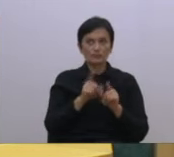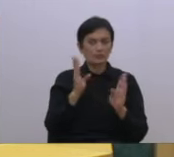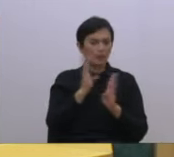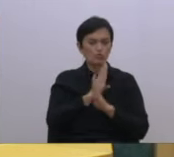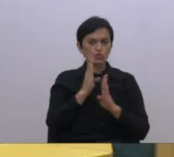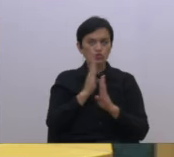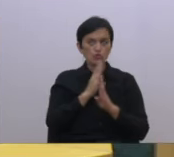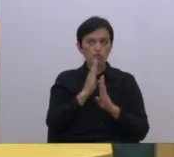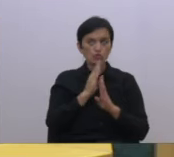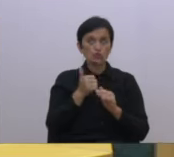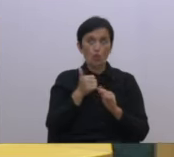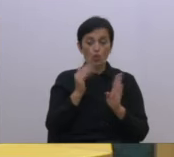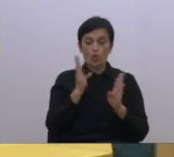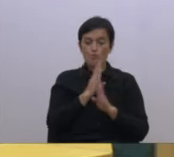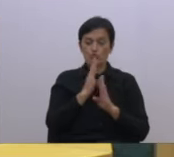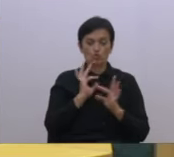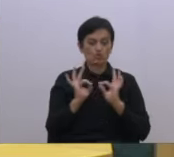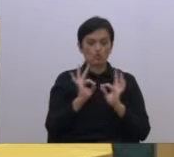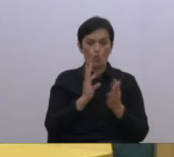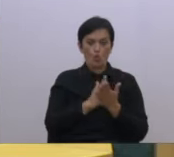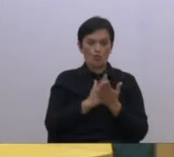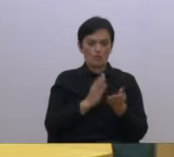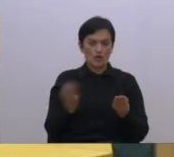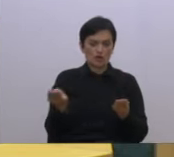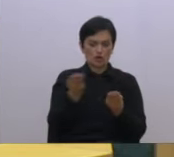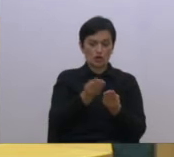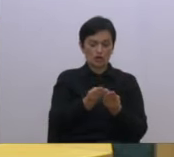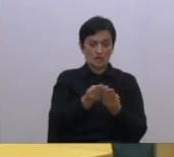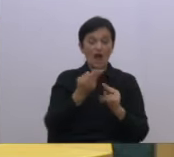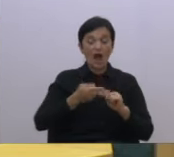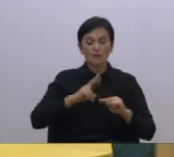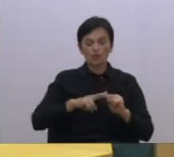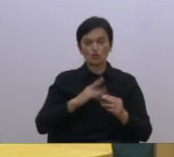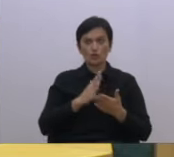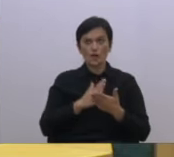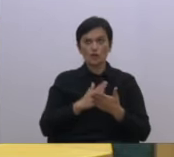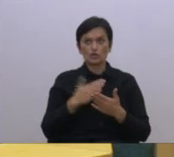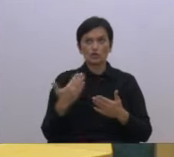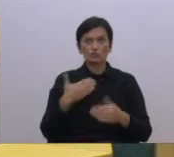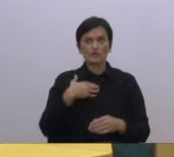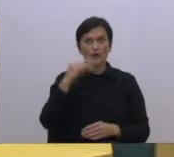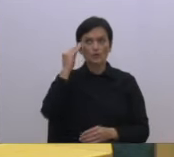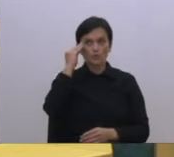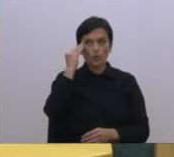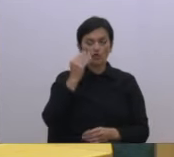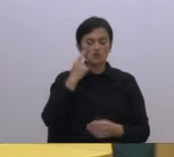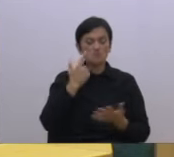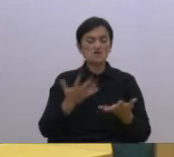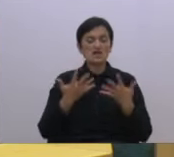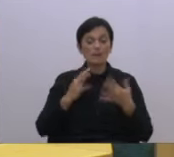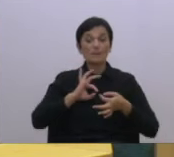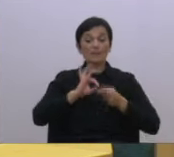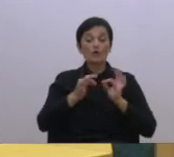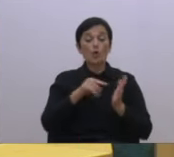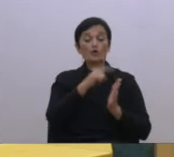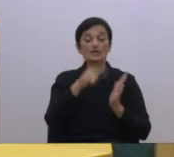ბუნებრივად, როგორც ბუნებრივი თუ ნორმა არის შემოტანილი ხოლმე. ამიტომაც არის ამ ხრივ ჩვენი პოზიცია საკმაოდ კაფეო. რაც შეეხება კონკრეტულ